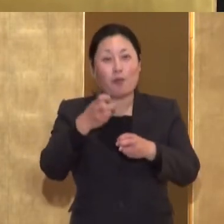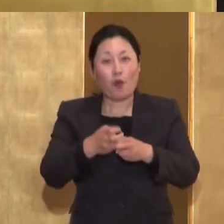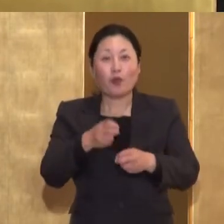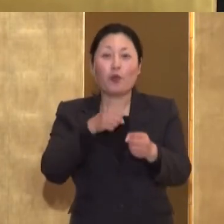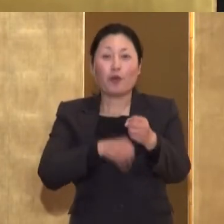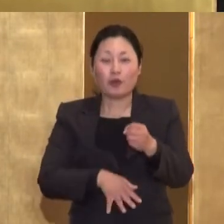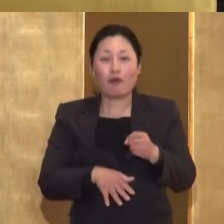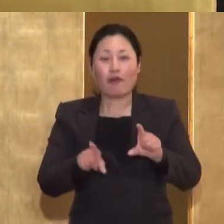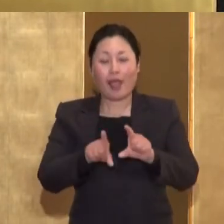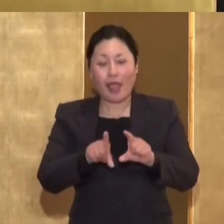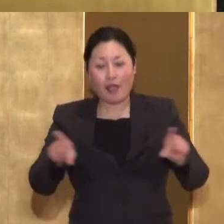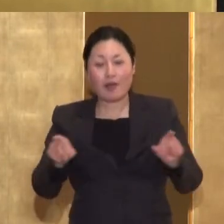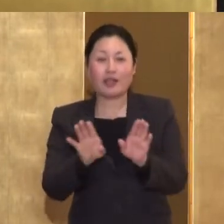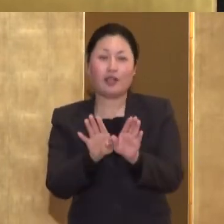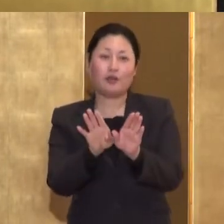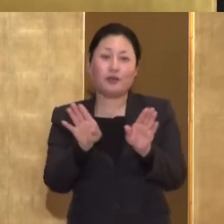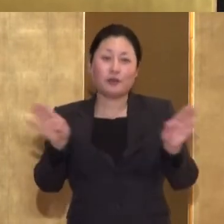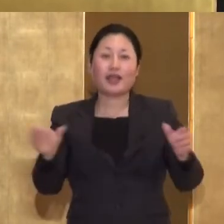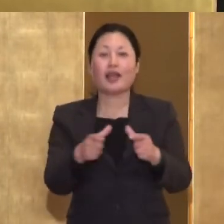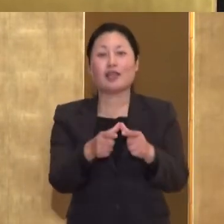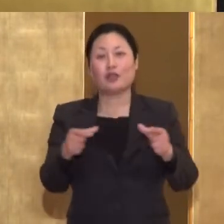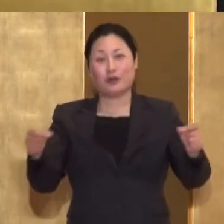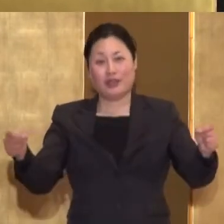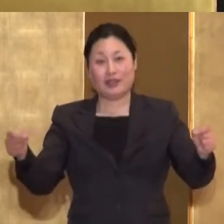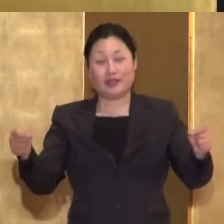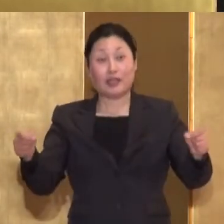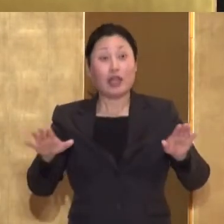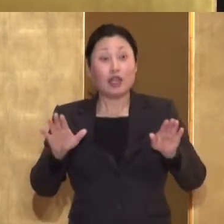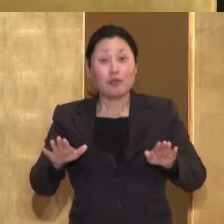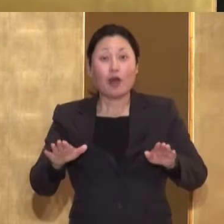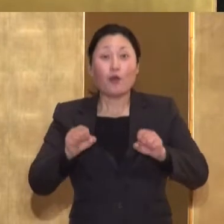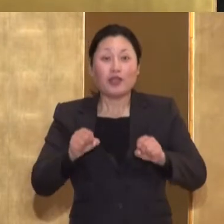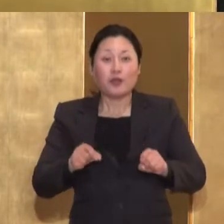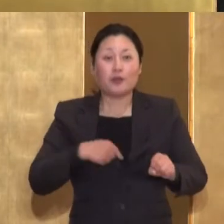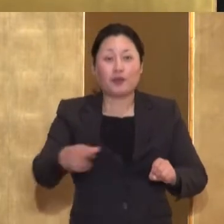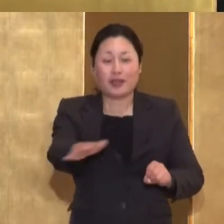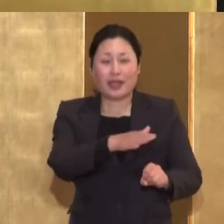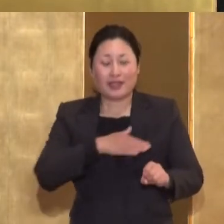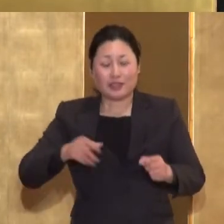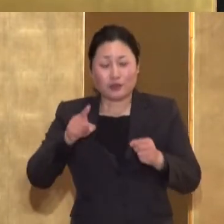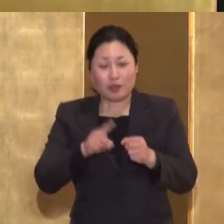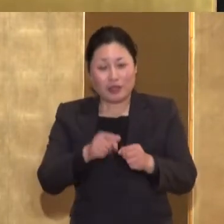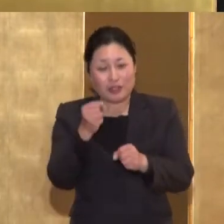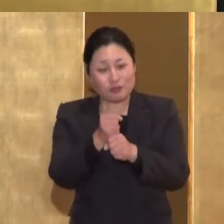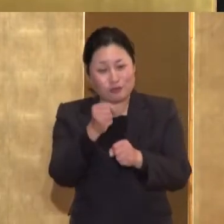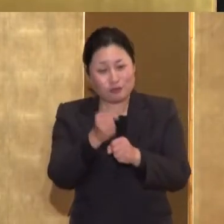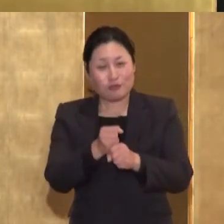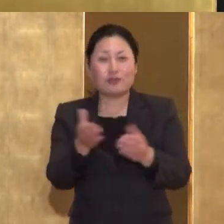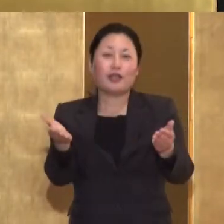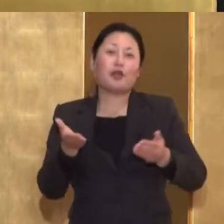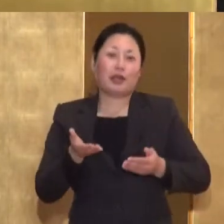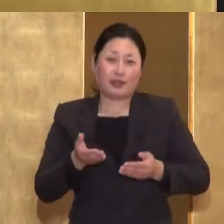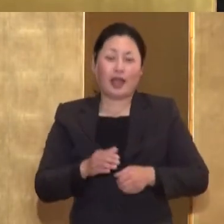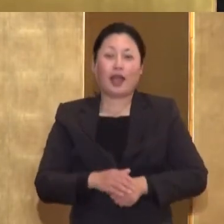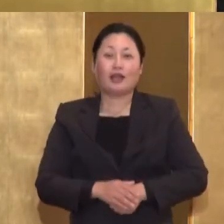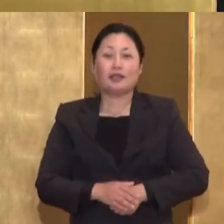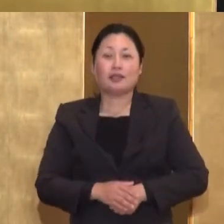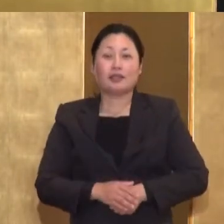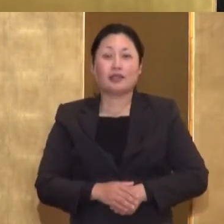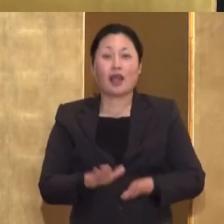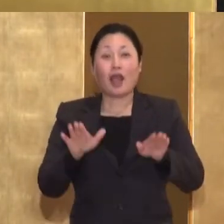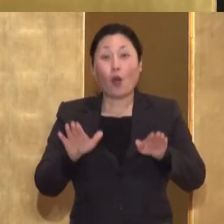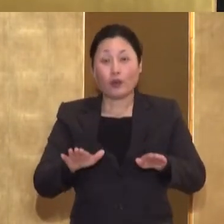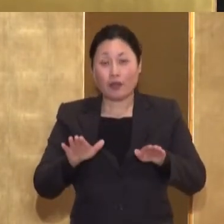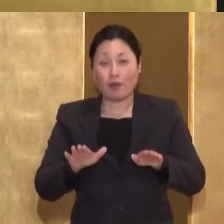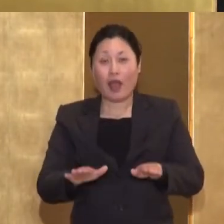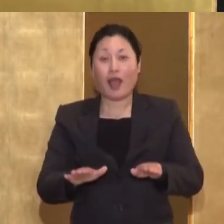で豊かな国を今を生きる私たちのため作り上げてくれました。本年